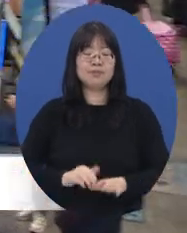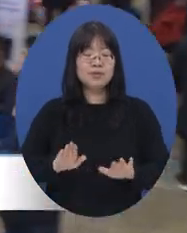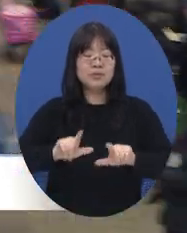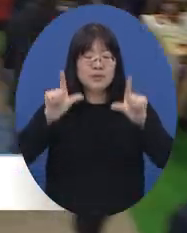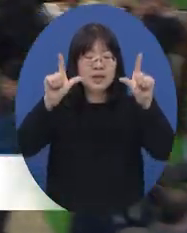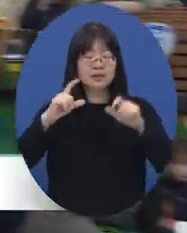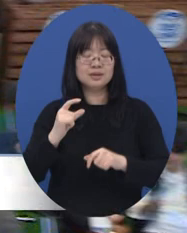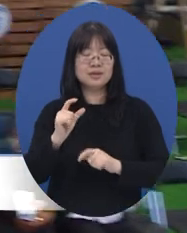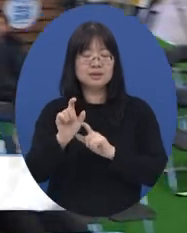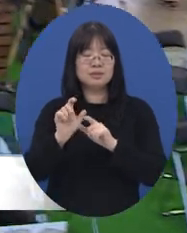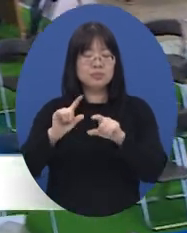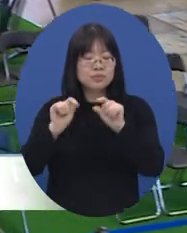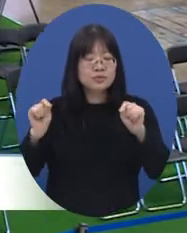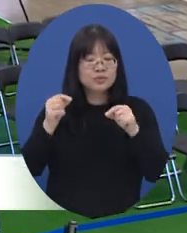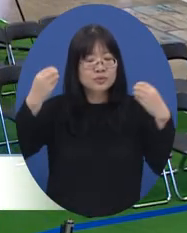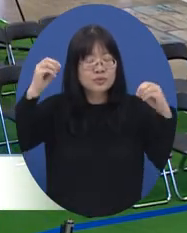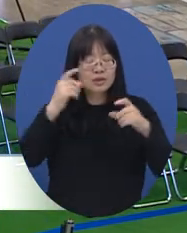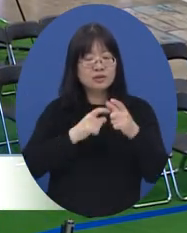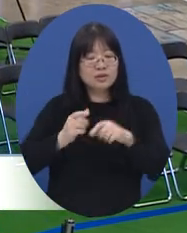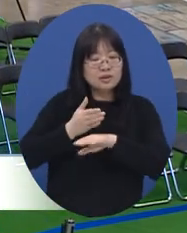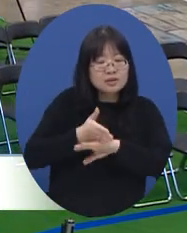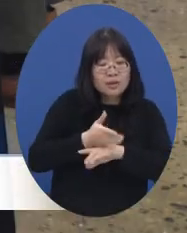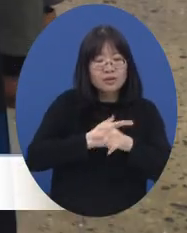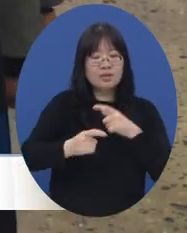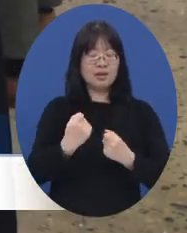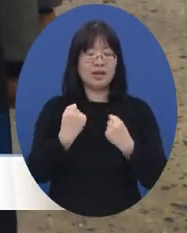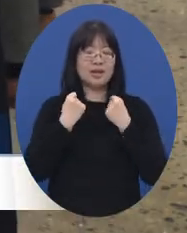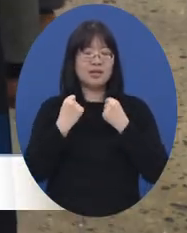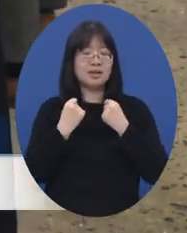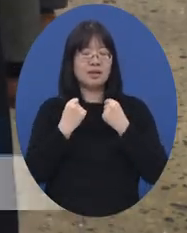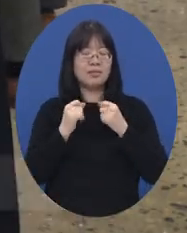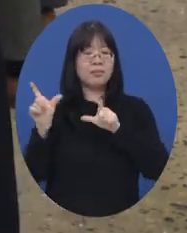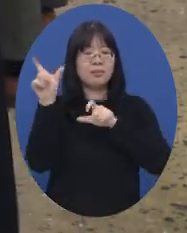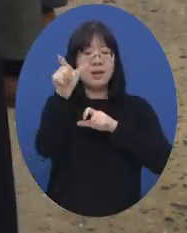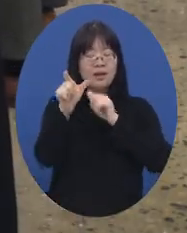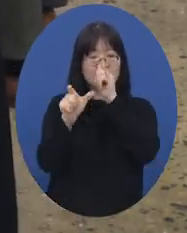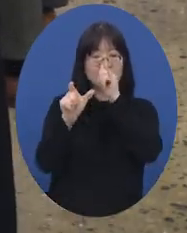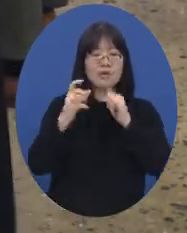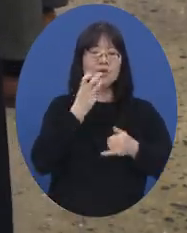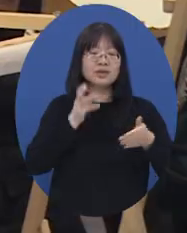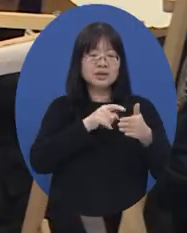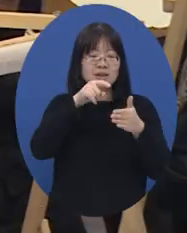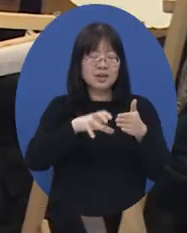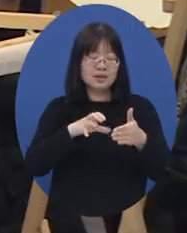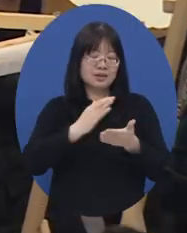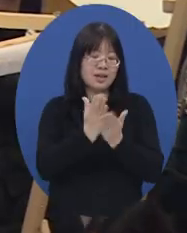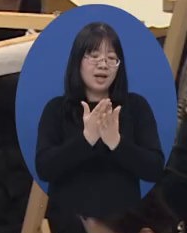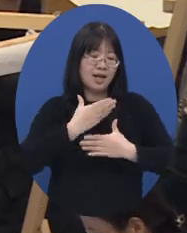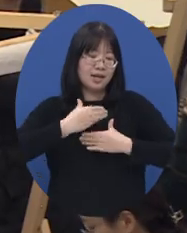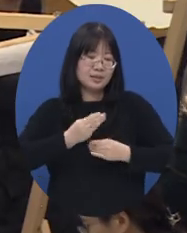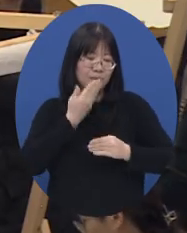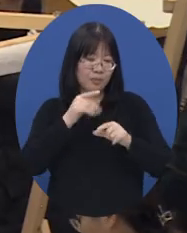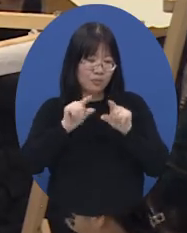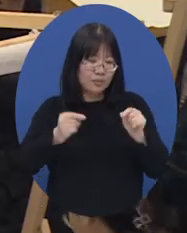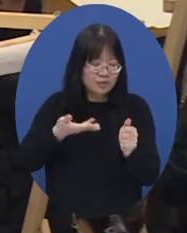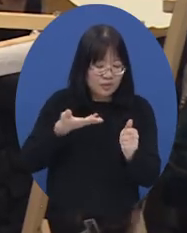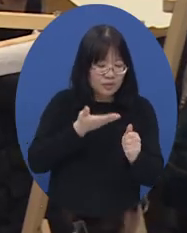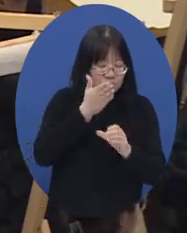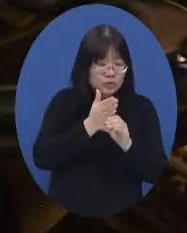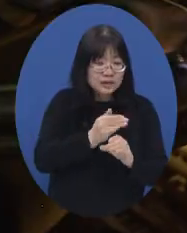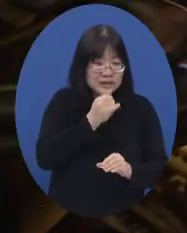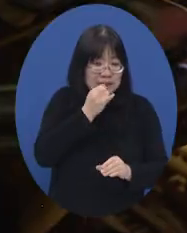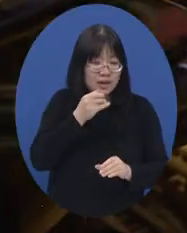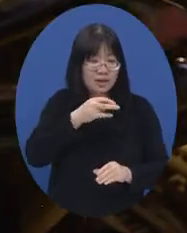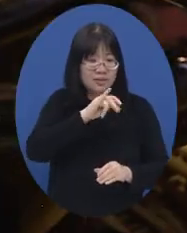올해 쥐푸드쇼는 더 느리게, 더 건강하게란 슬로건을 내걸고 경기 지역의 다양한 안심 먹거리들을 선보입니다.